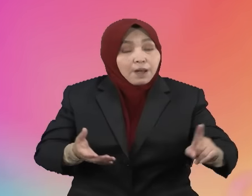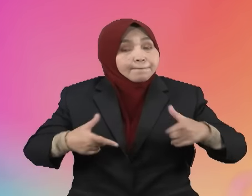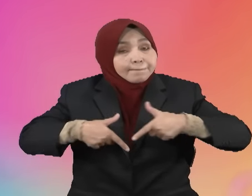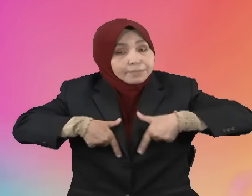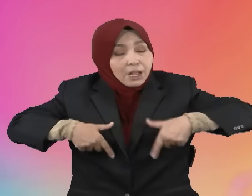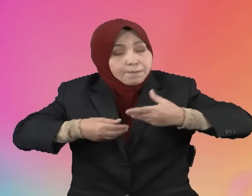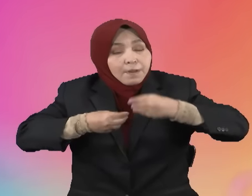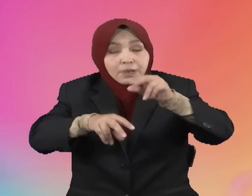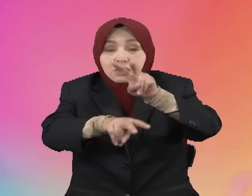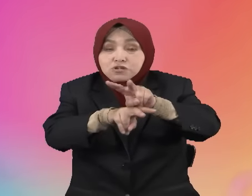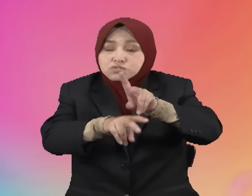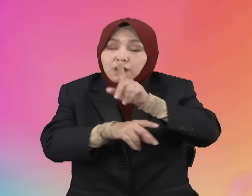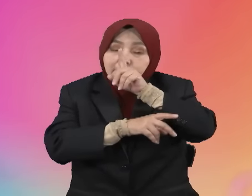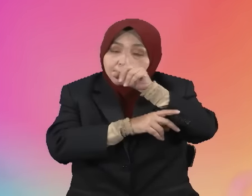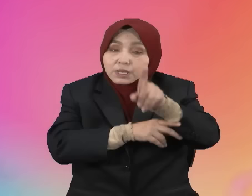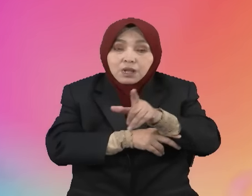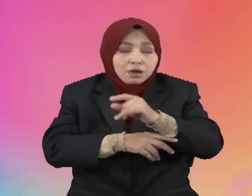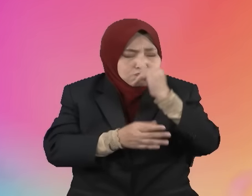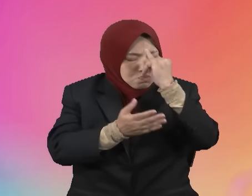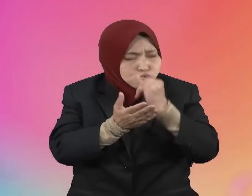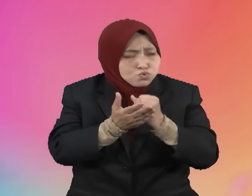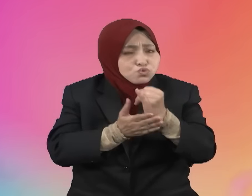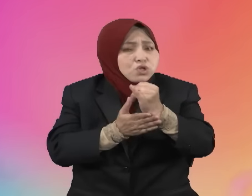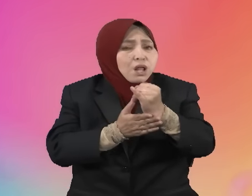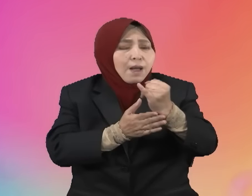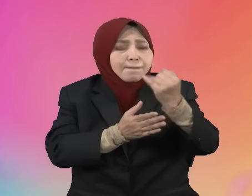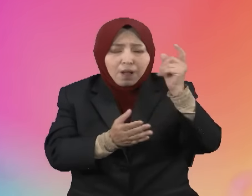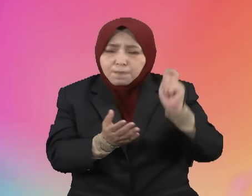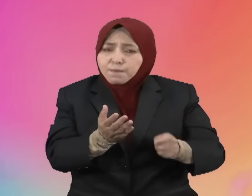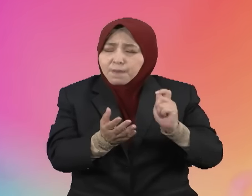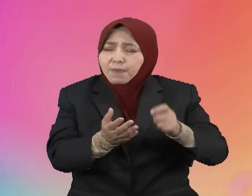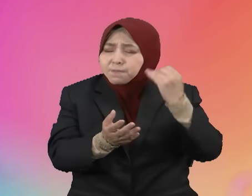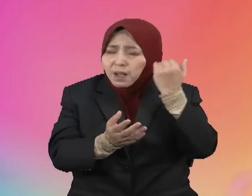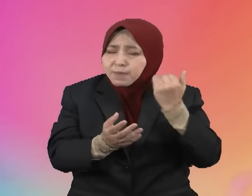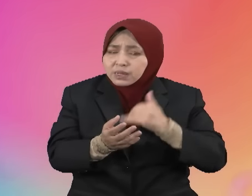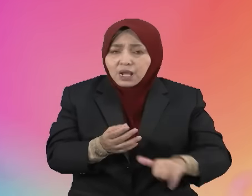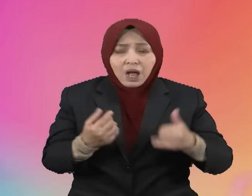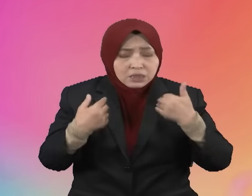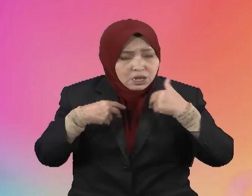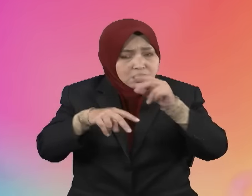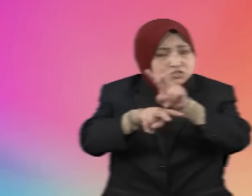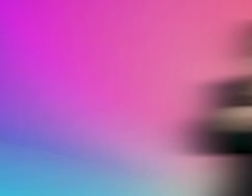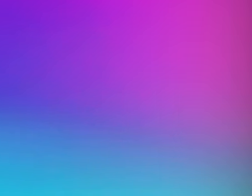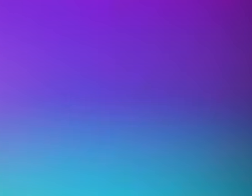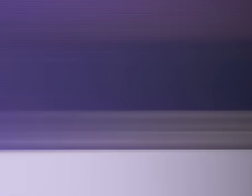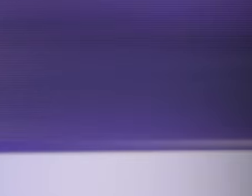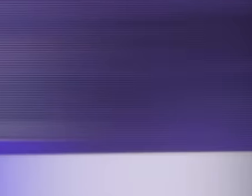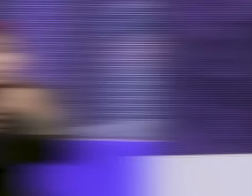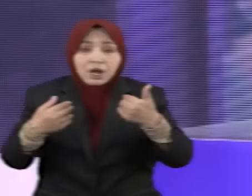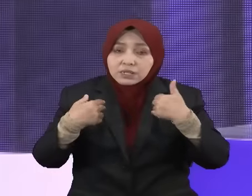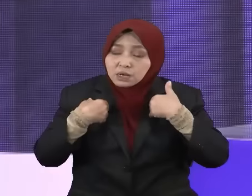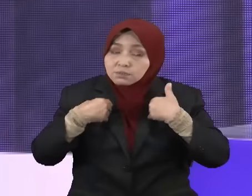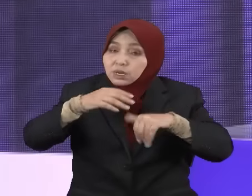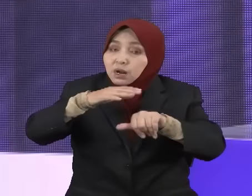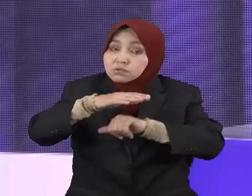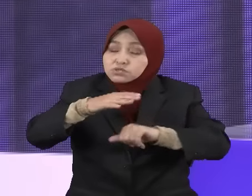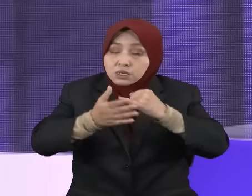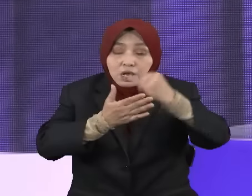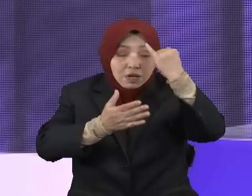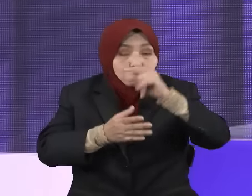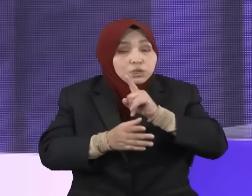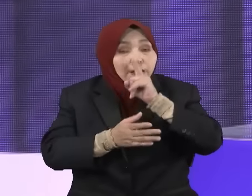memberi kesaksian yang benar dan jujur dalam bicara. Dan jika ada kesaksian palsu yang ada, dengan berteraskan ilmu yang